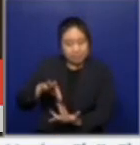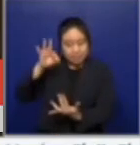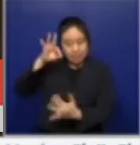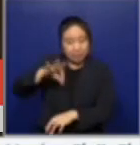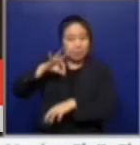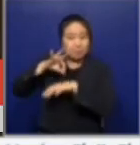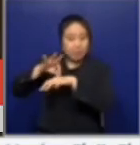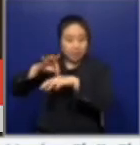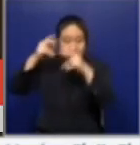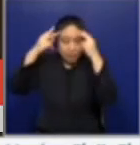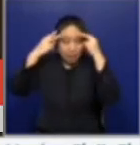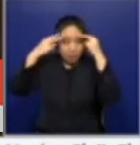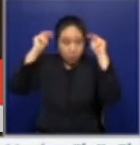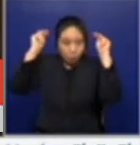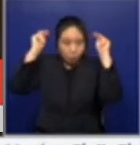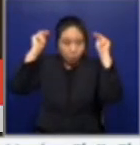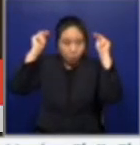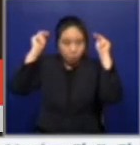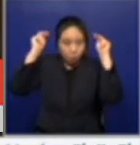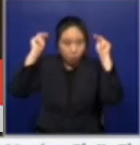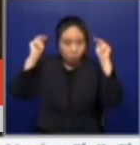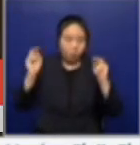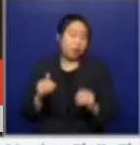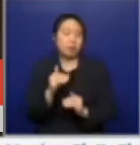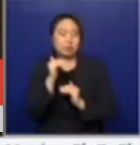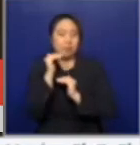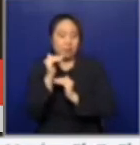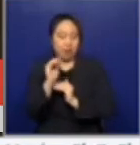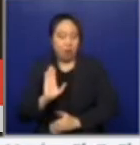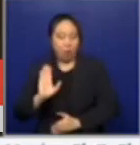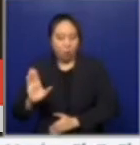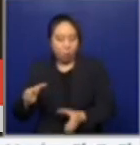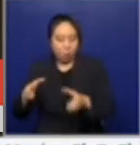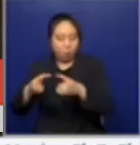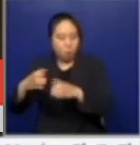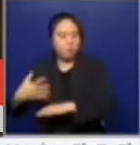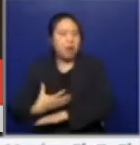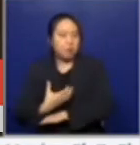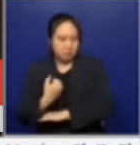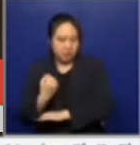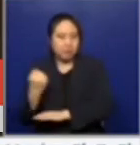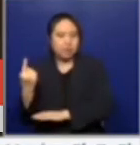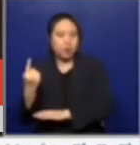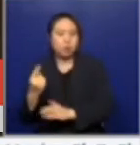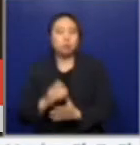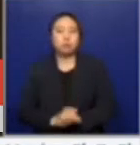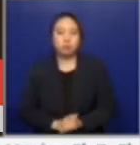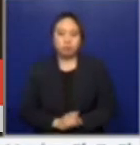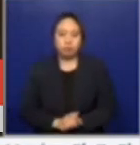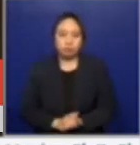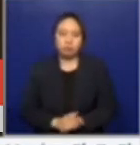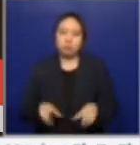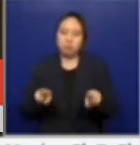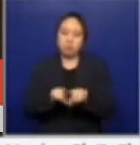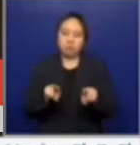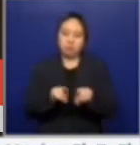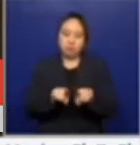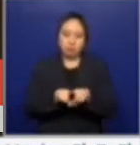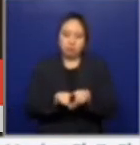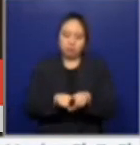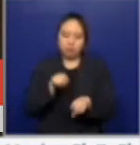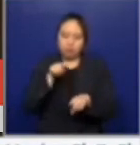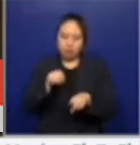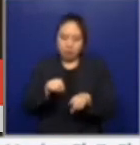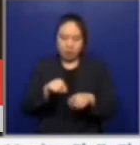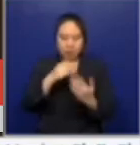กัดเฉพาะผู้ที่อยู่ในบัญชีรายชื่อของพรรคการเมืองเท่านั้นเป็นการไม่สอดคล้องกับหลัก